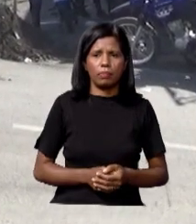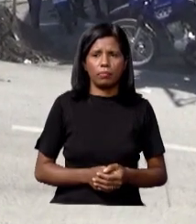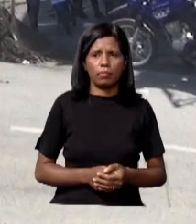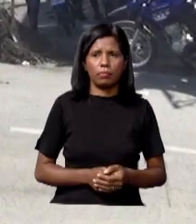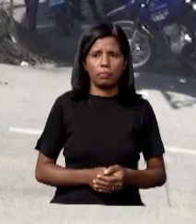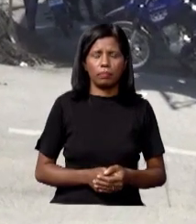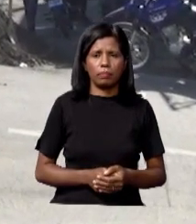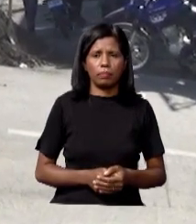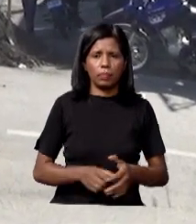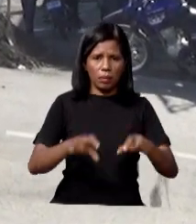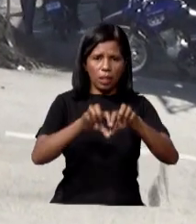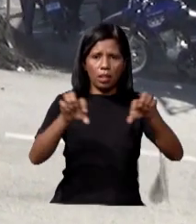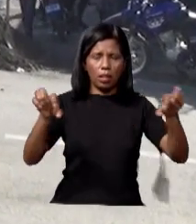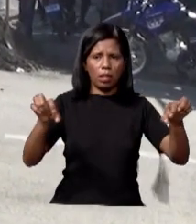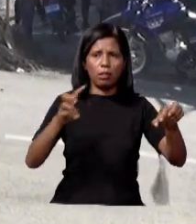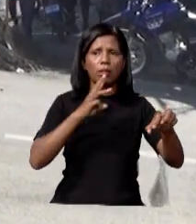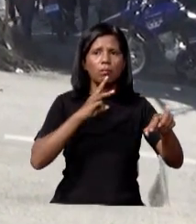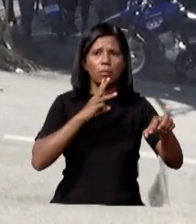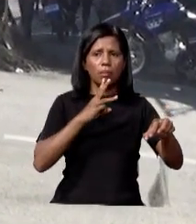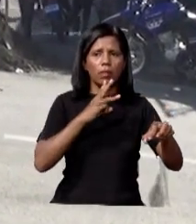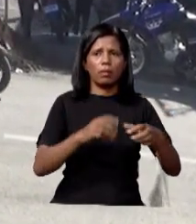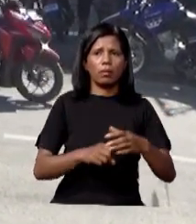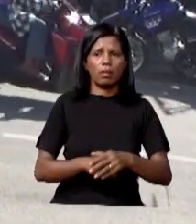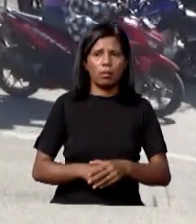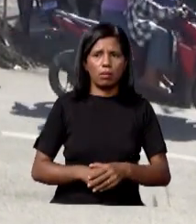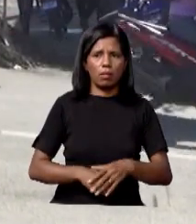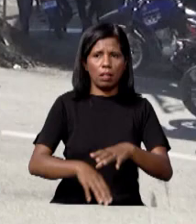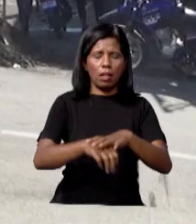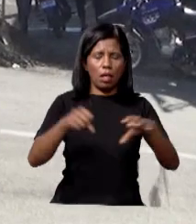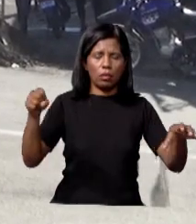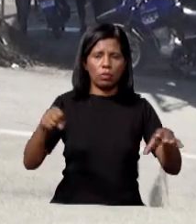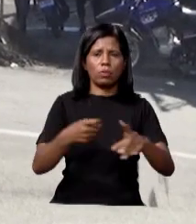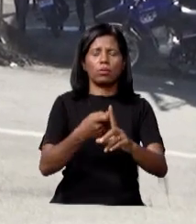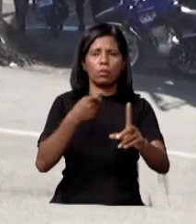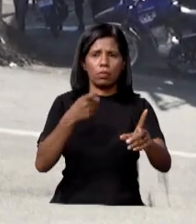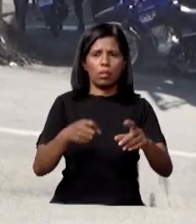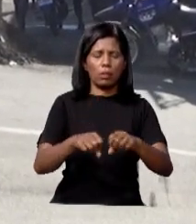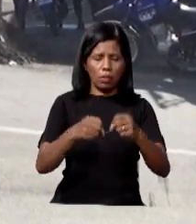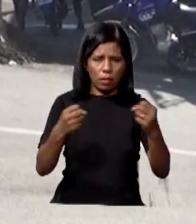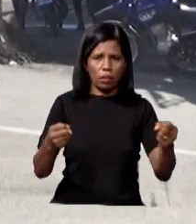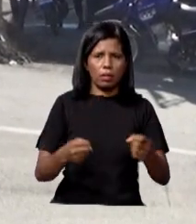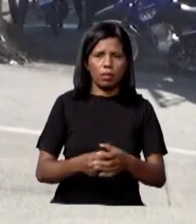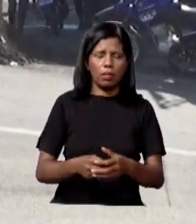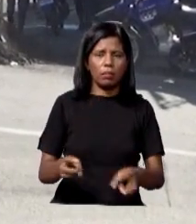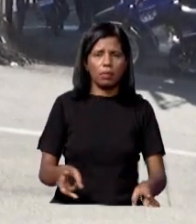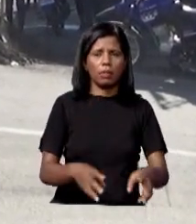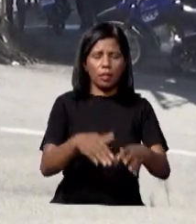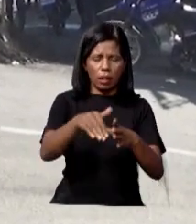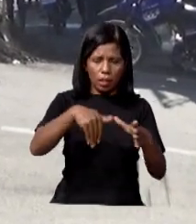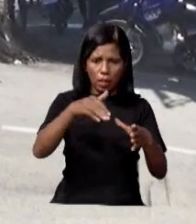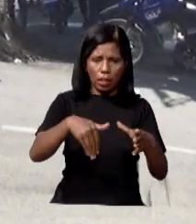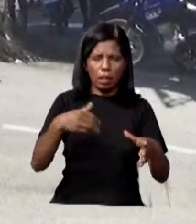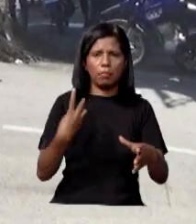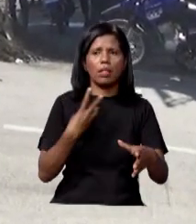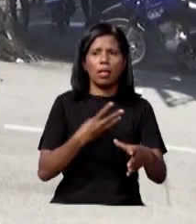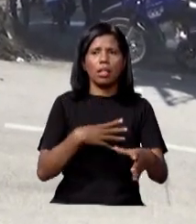ni asbes ne be ni saisi boraisa Orang sih sebenarnya mereka kagor dong kami kehela dalannya, par ohin kakar kalau kami tinggi